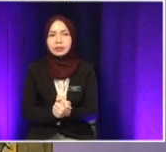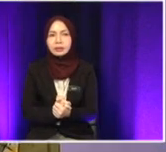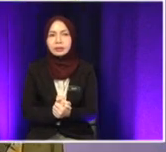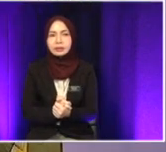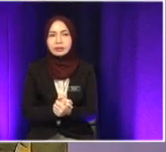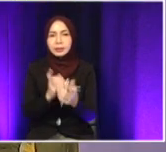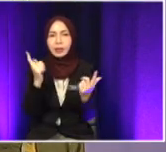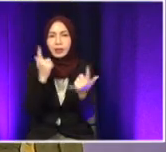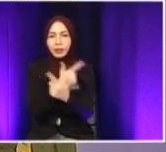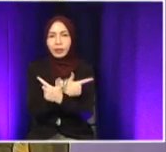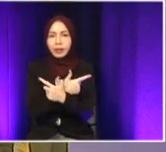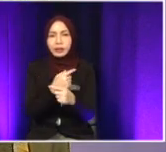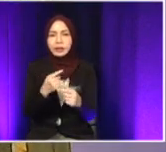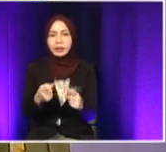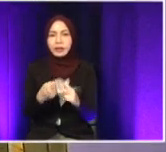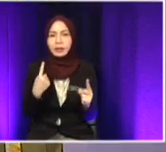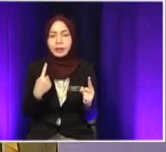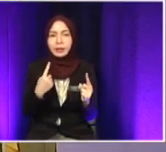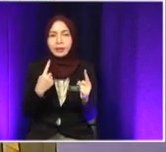belajar menari